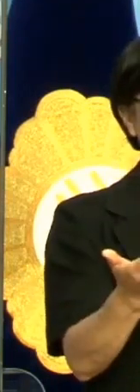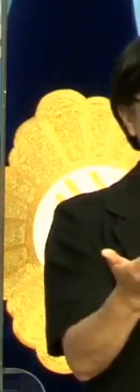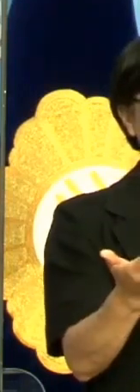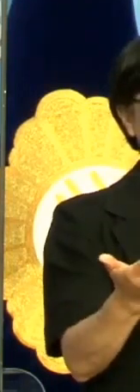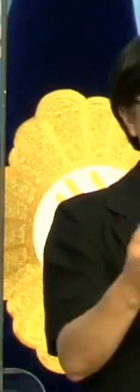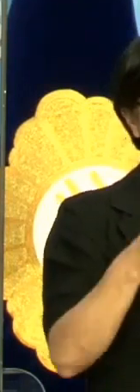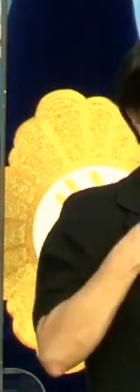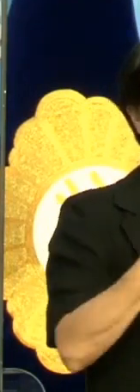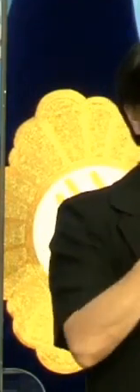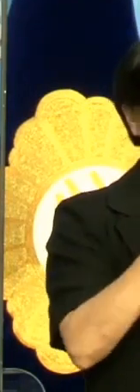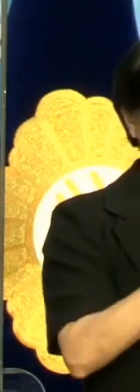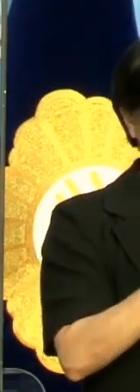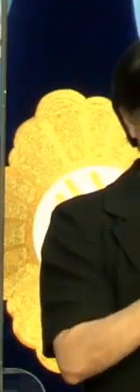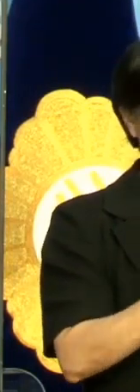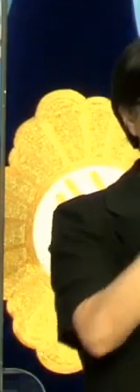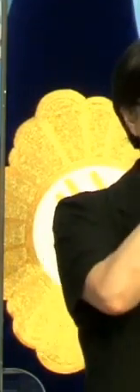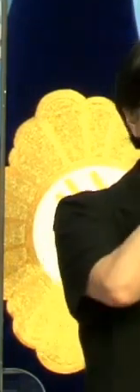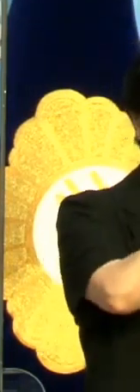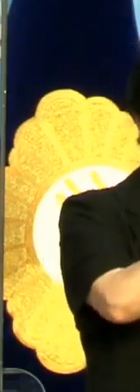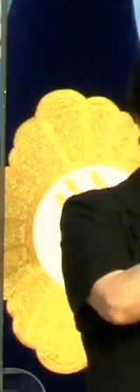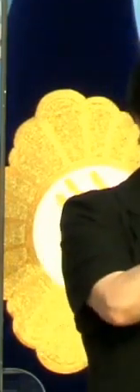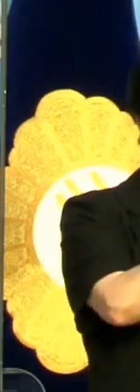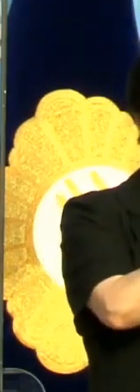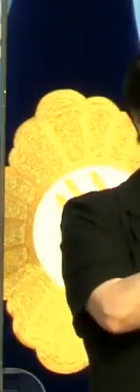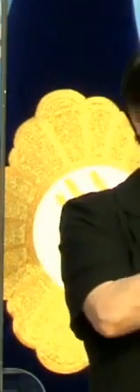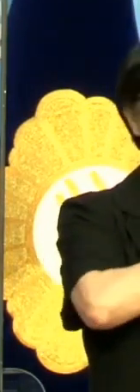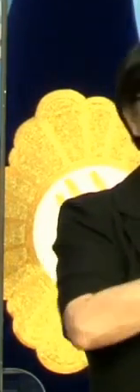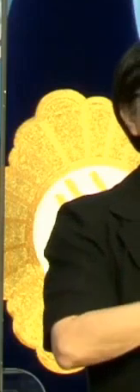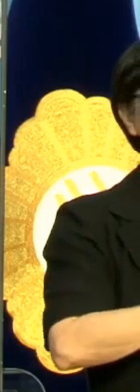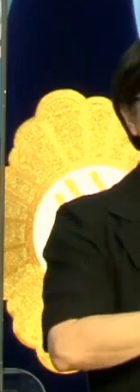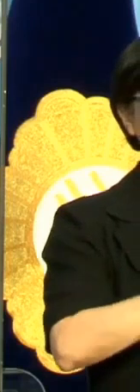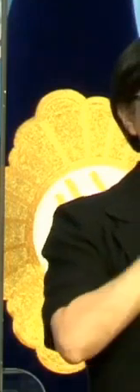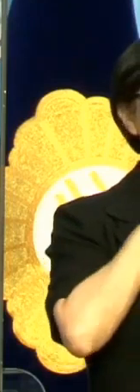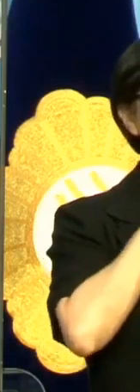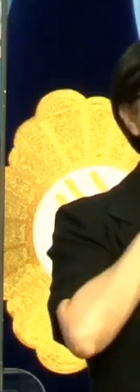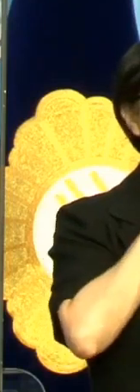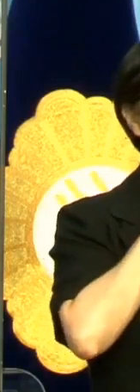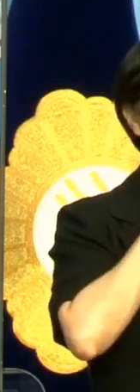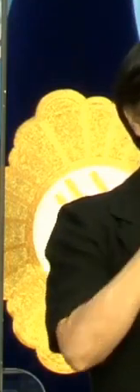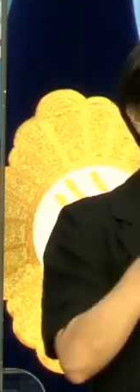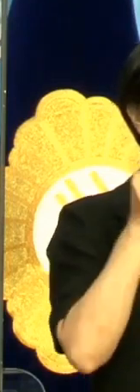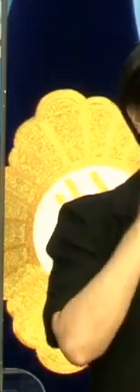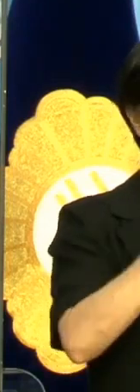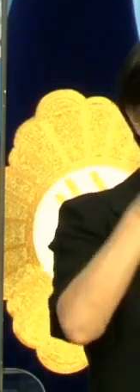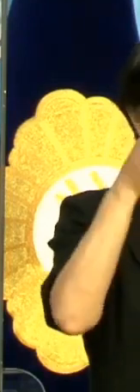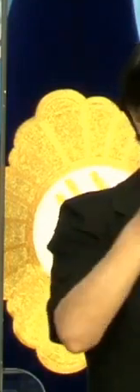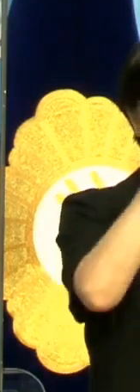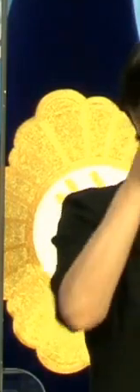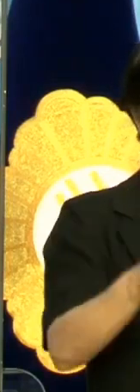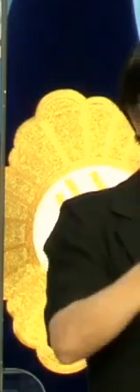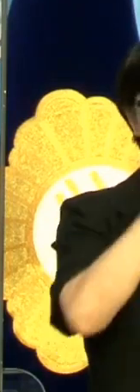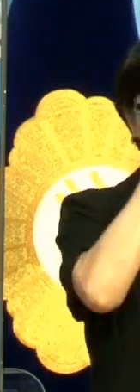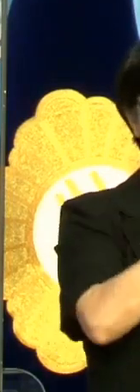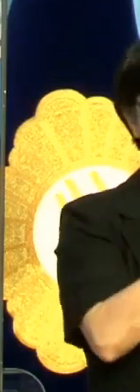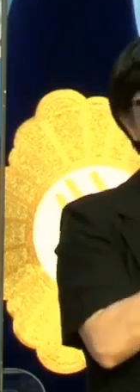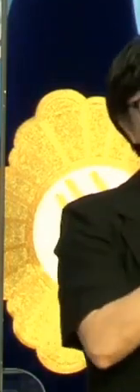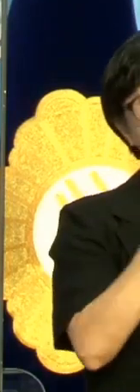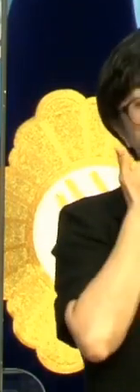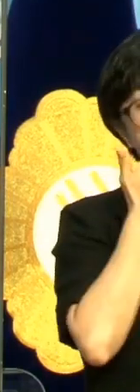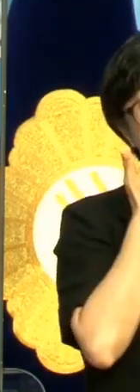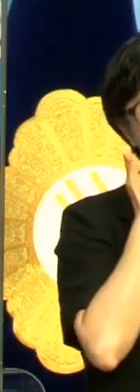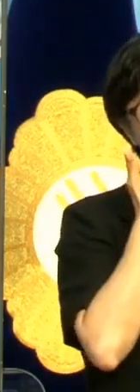국방부에서는 추가 연장은 허각 원자의 승인 사항으로 연가 에 인사 명령 기록을 보려 시 정상 시행 등 된